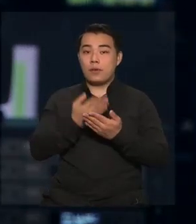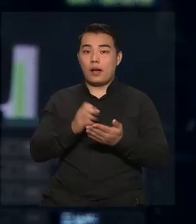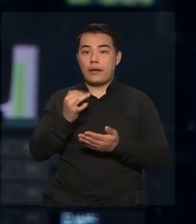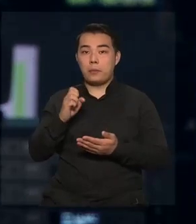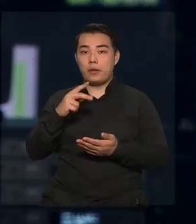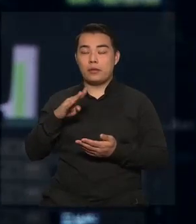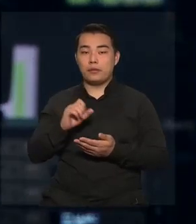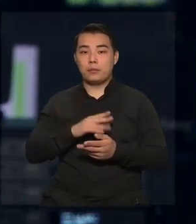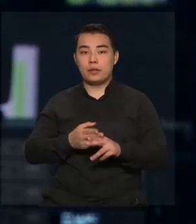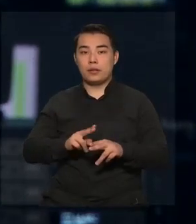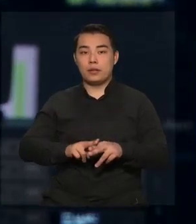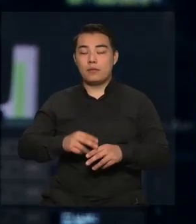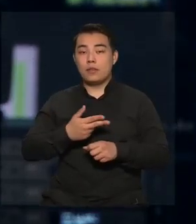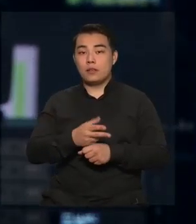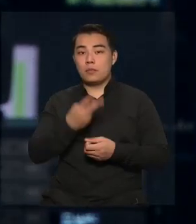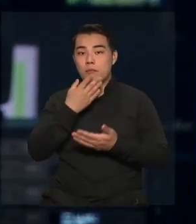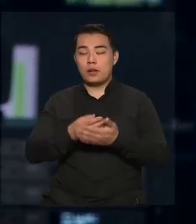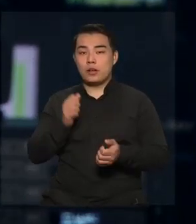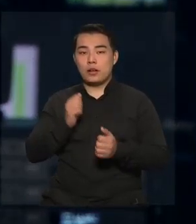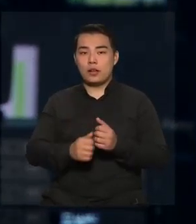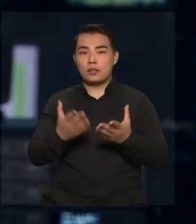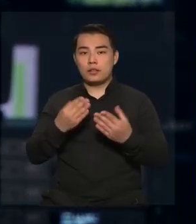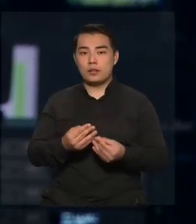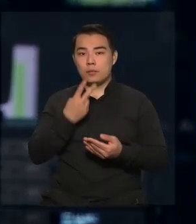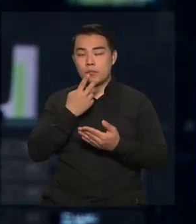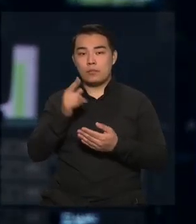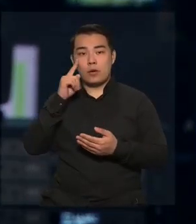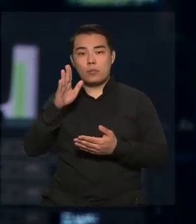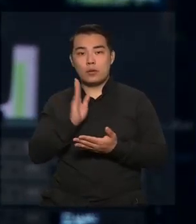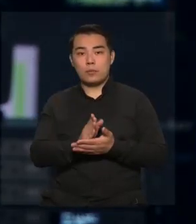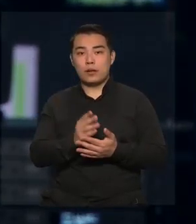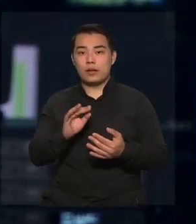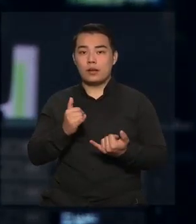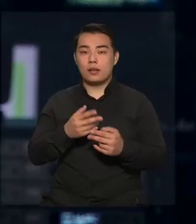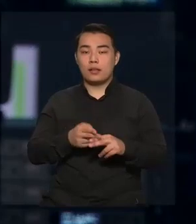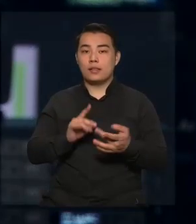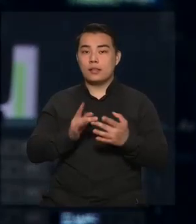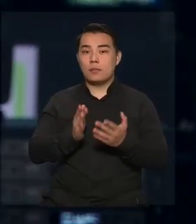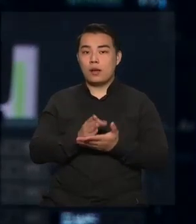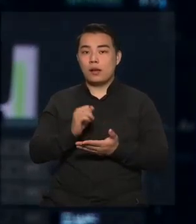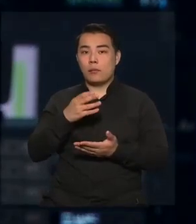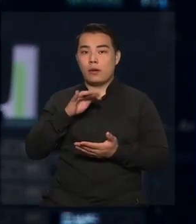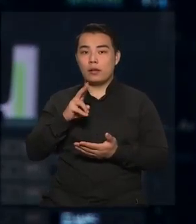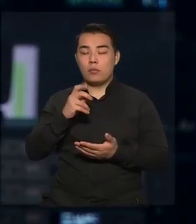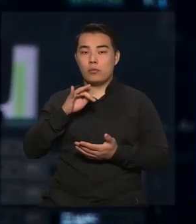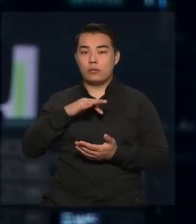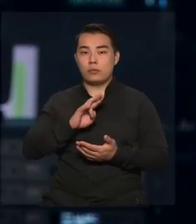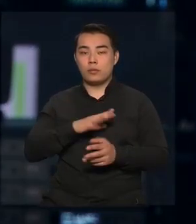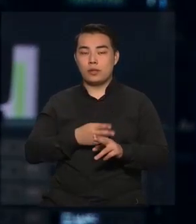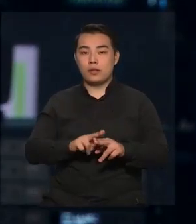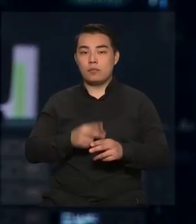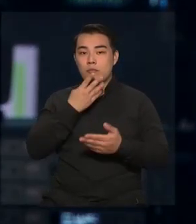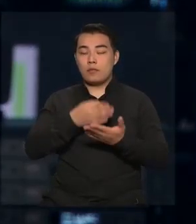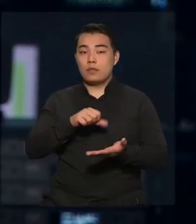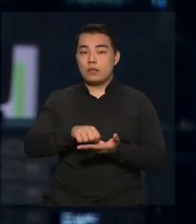Айбалта. Видеоролики с его трюками с каждым днем набирают популярность на просторах Казнета. Айман Каймульдина побывала на